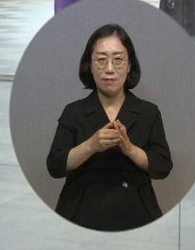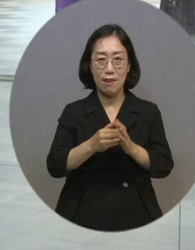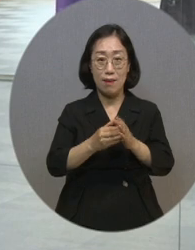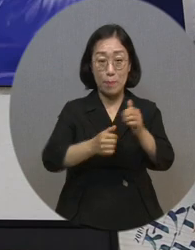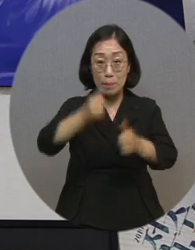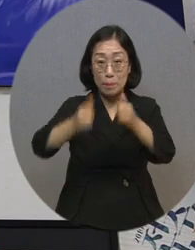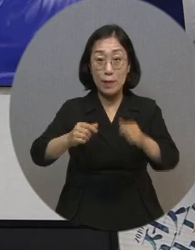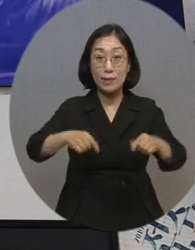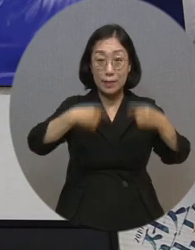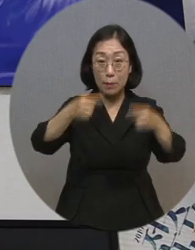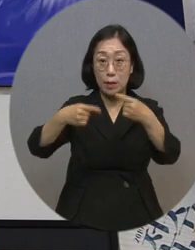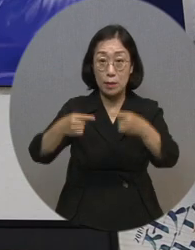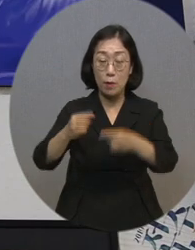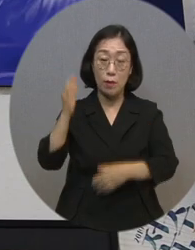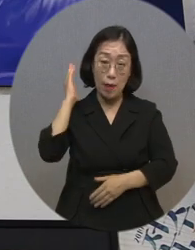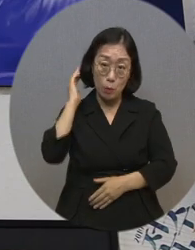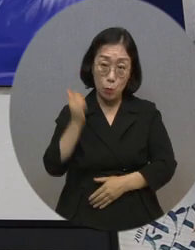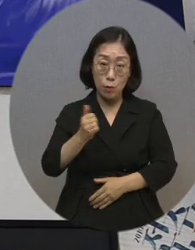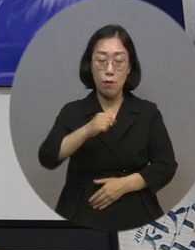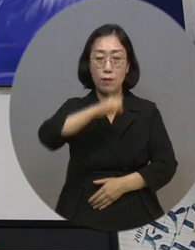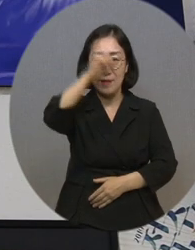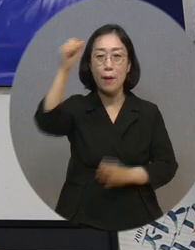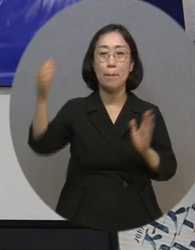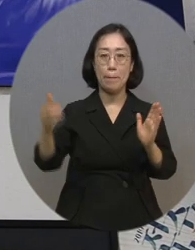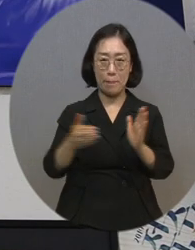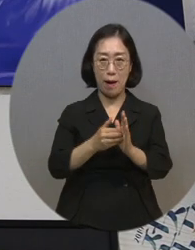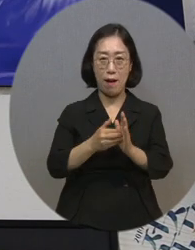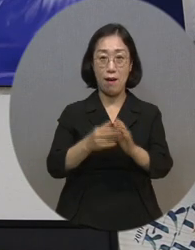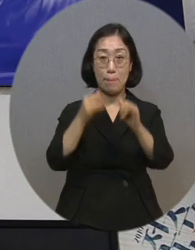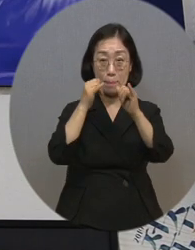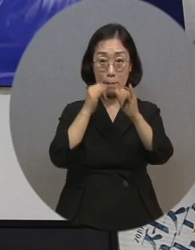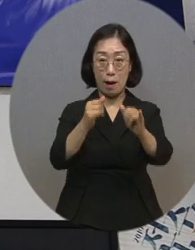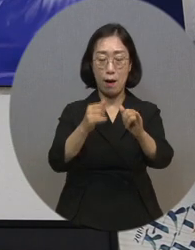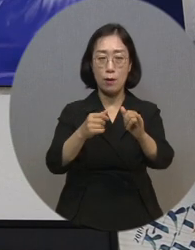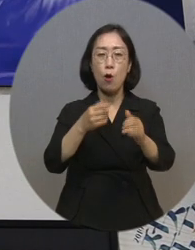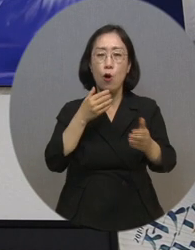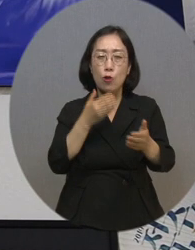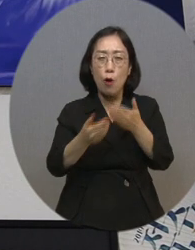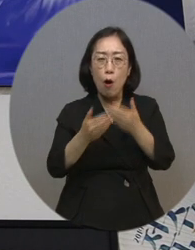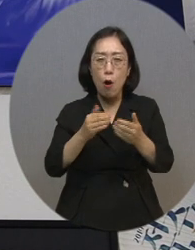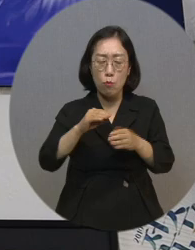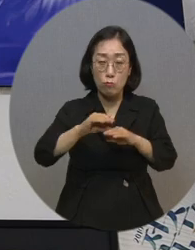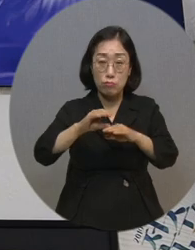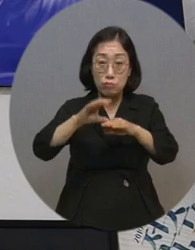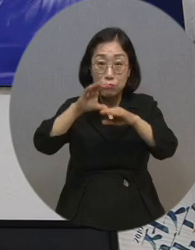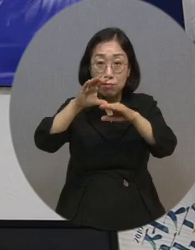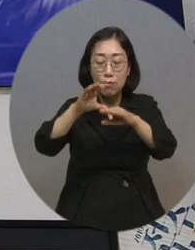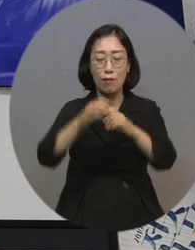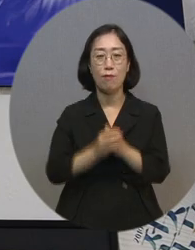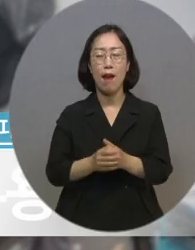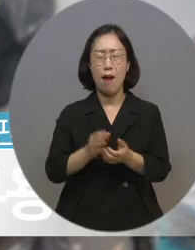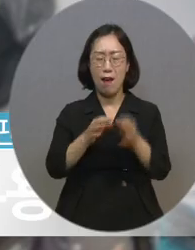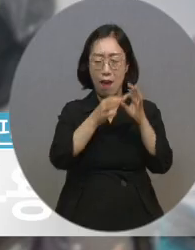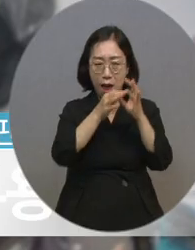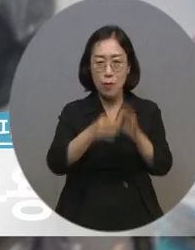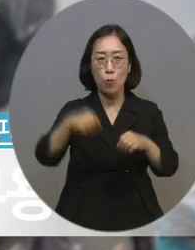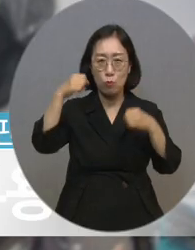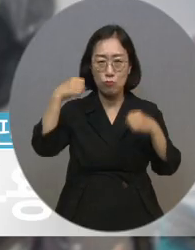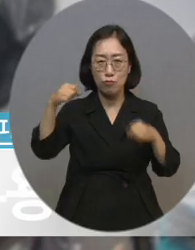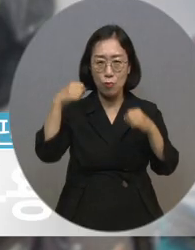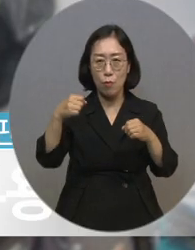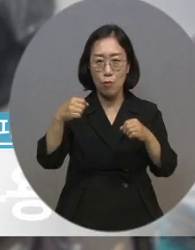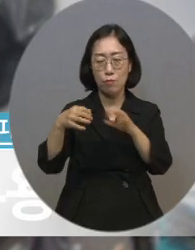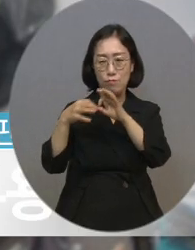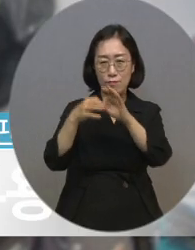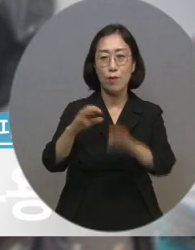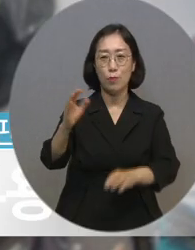수상하며 대통령상까지 받게 되었습니다. 이러한 경험들은 그가 무용가로서의 길을 확신하게 만들었습니다. 한국